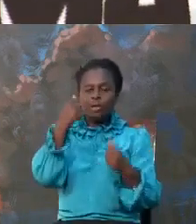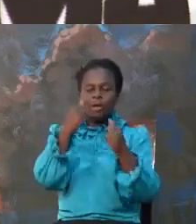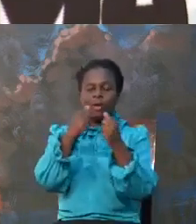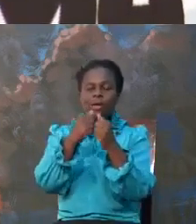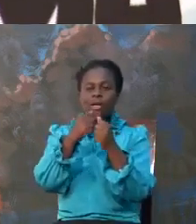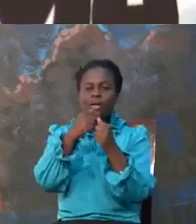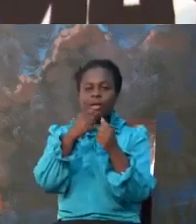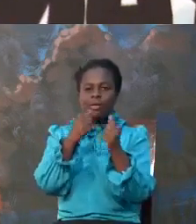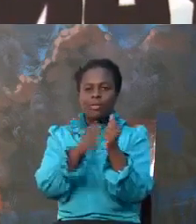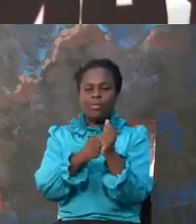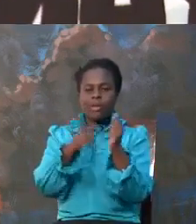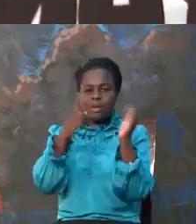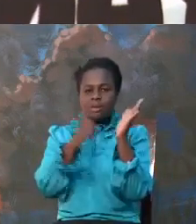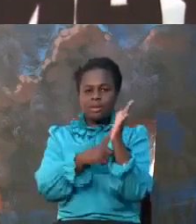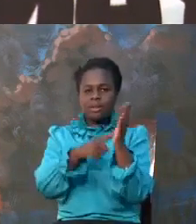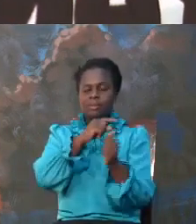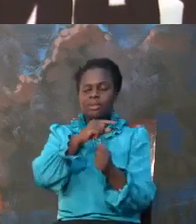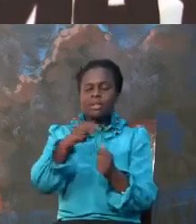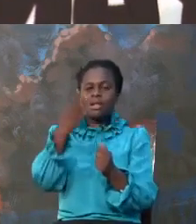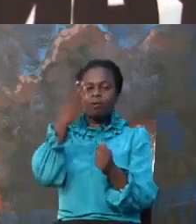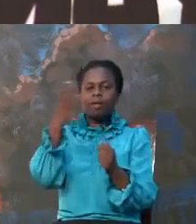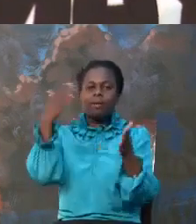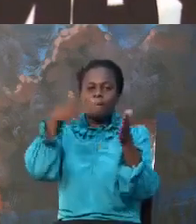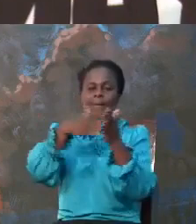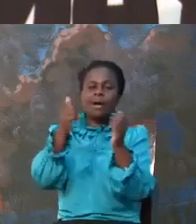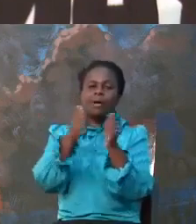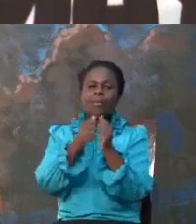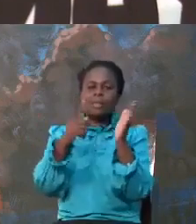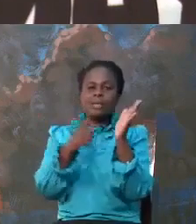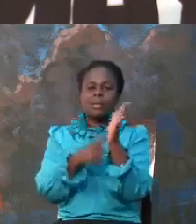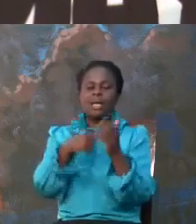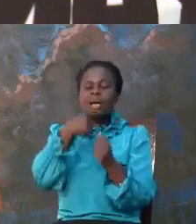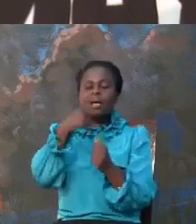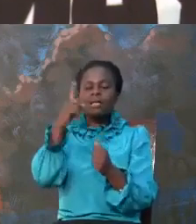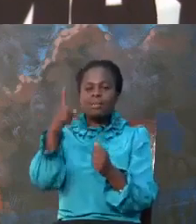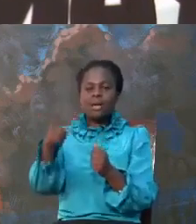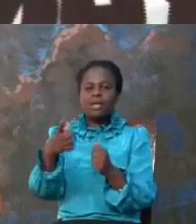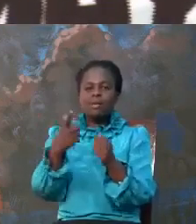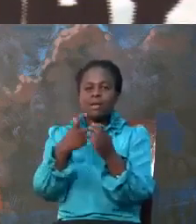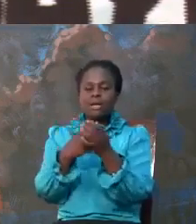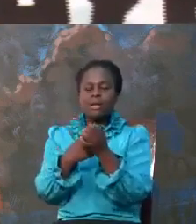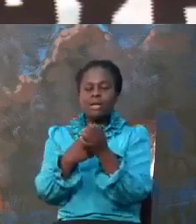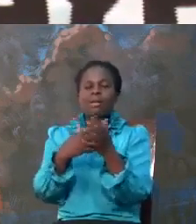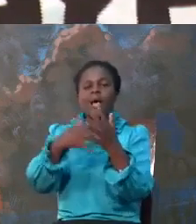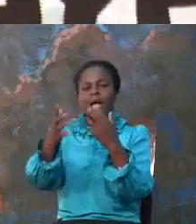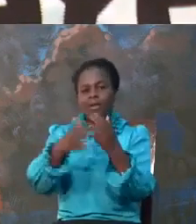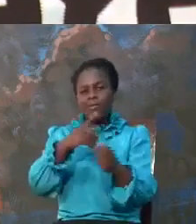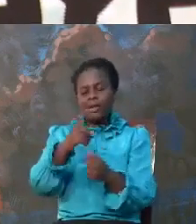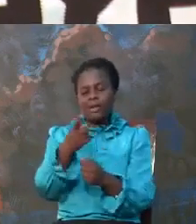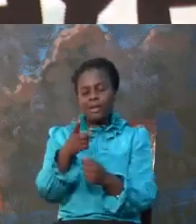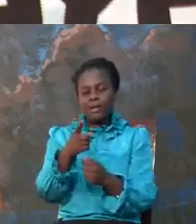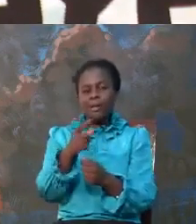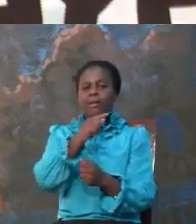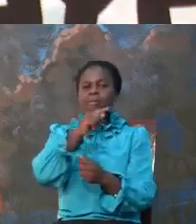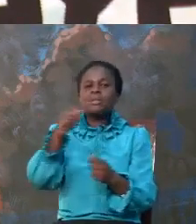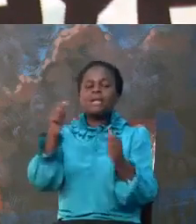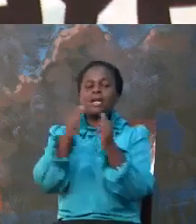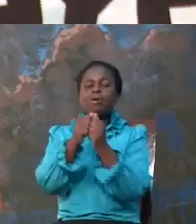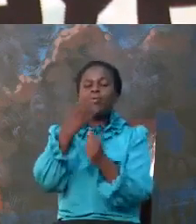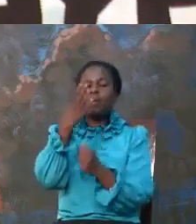wa 16. Biblia inasema hivi, akiwa na ile damu alifanya nini? Mstari wa